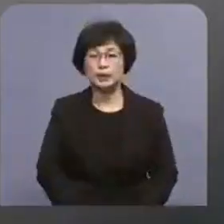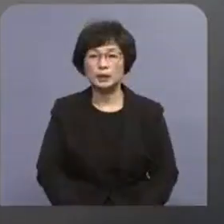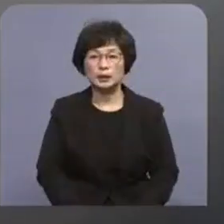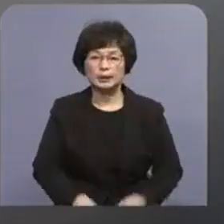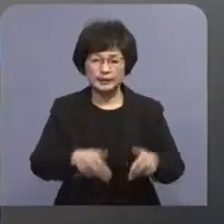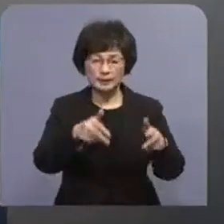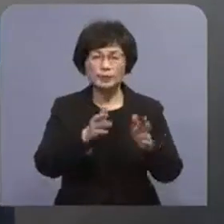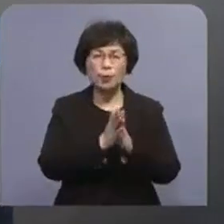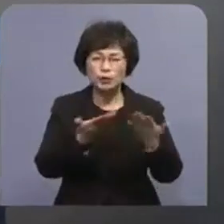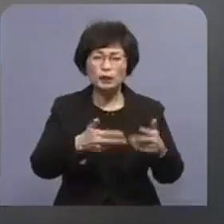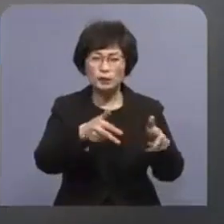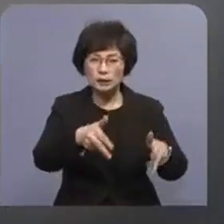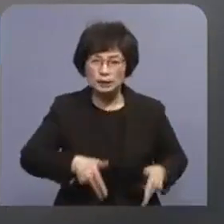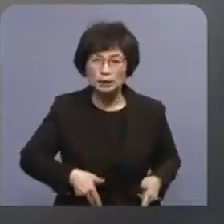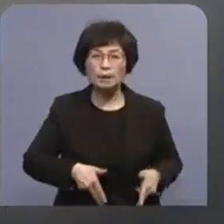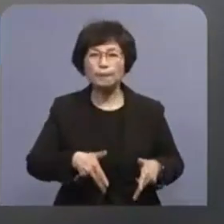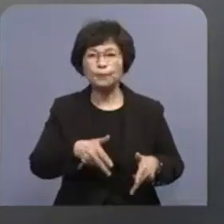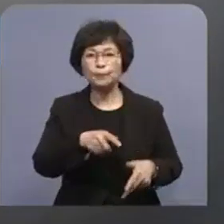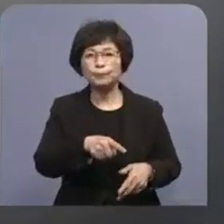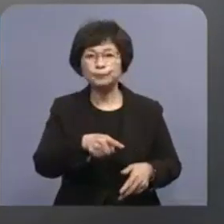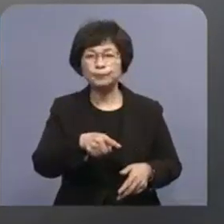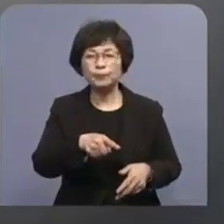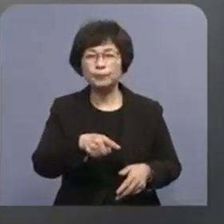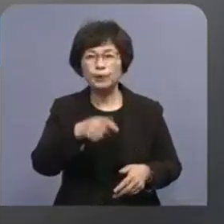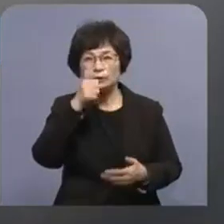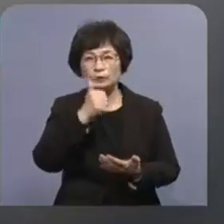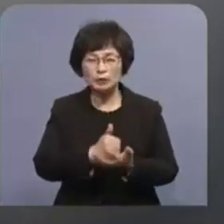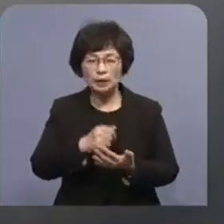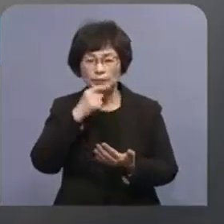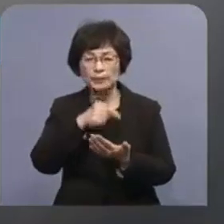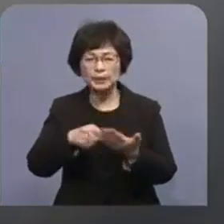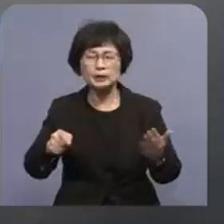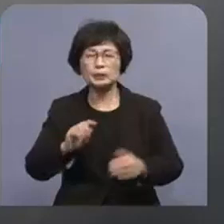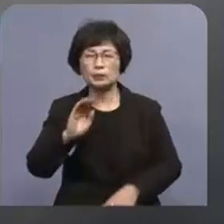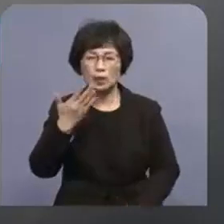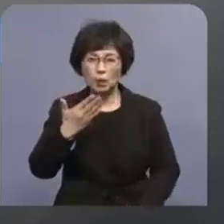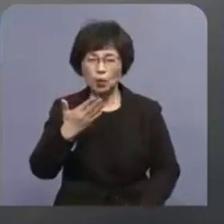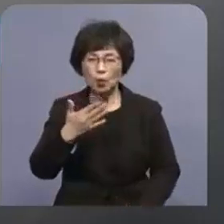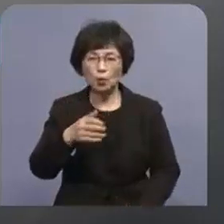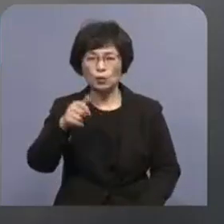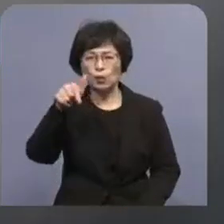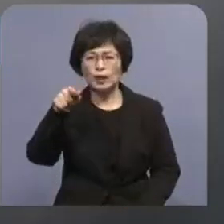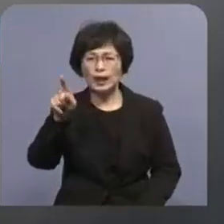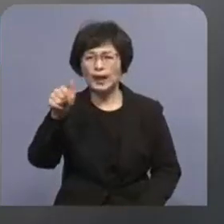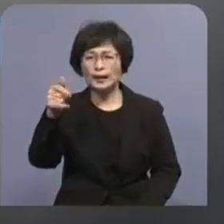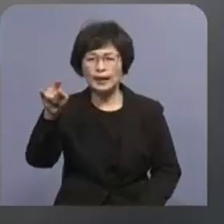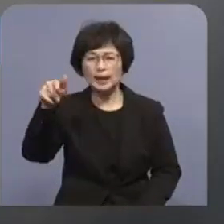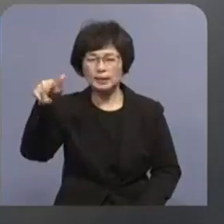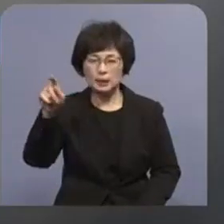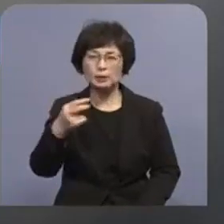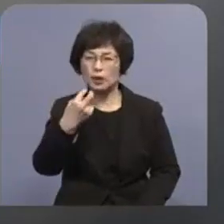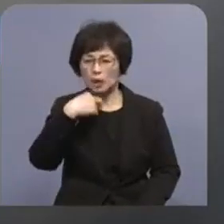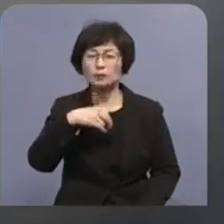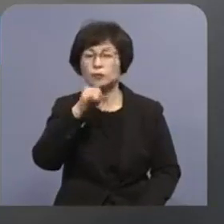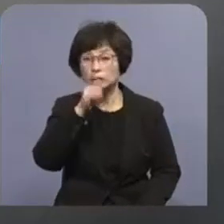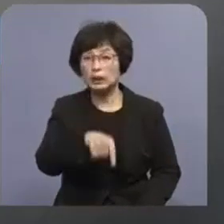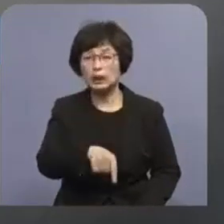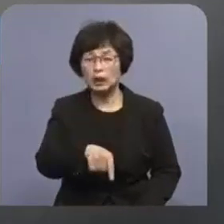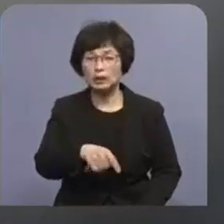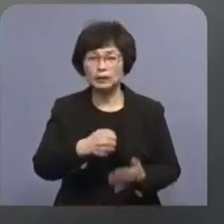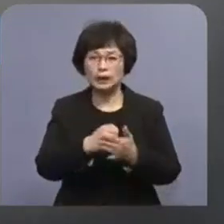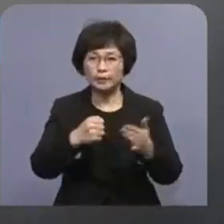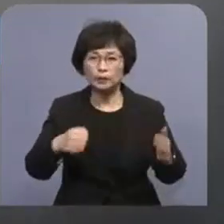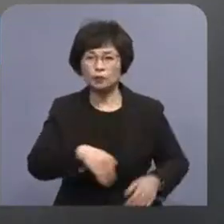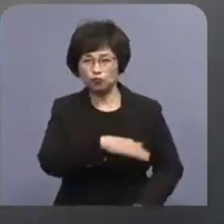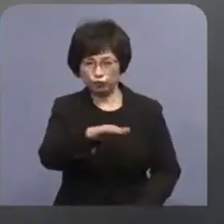당사자가 번제의 피해자도 될 수 있지만 또 범죄의 가해져도 될 수 있는 입장이거든요 그래서 그런 부분들을 위해서는